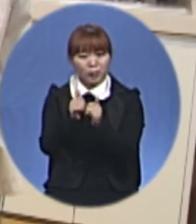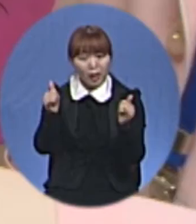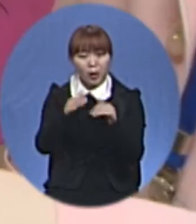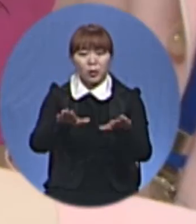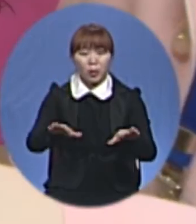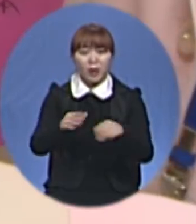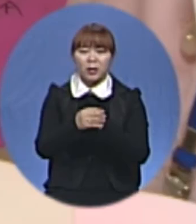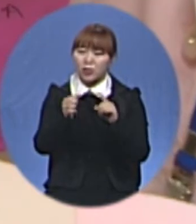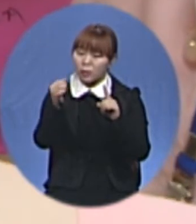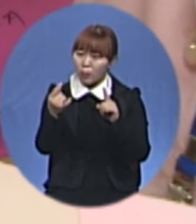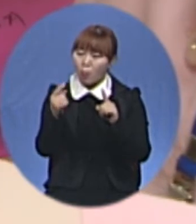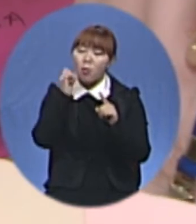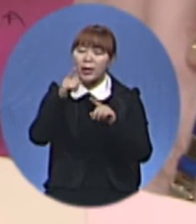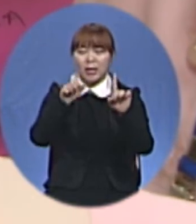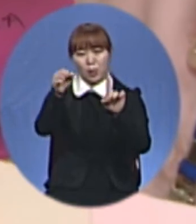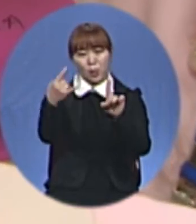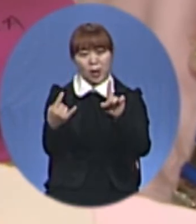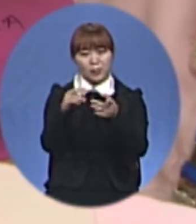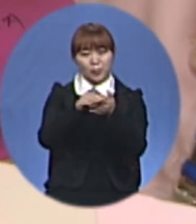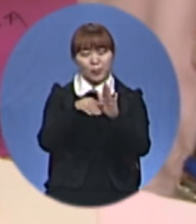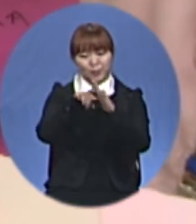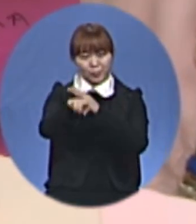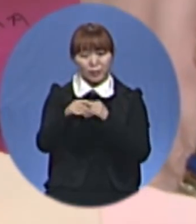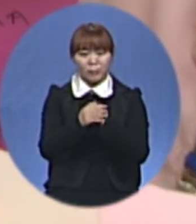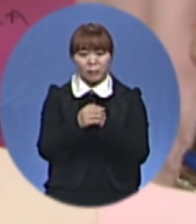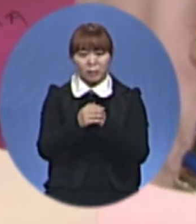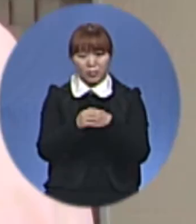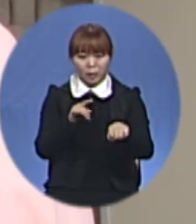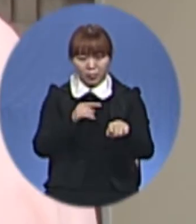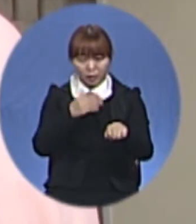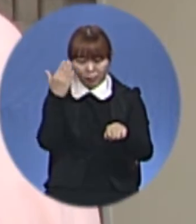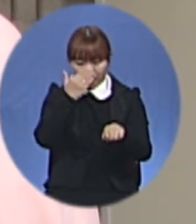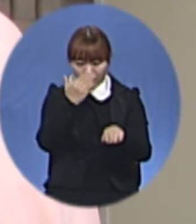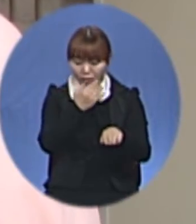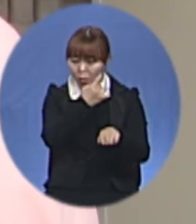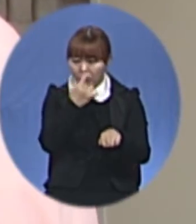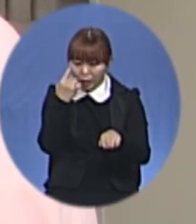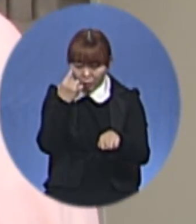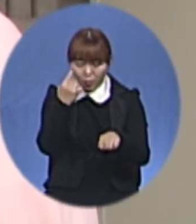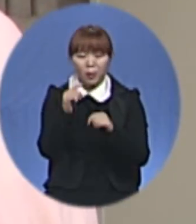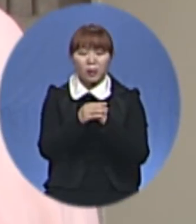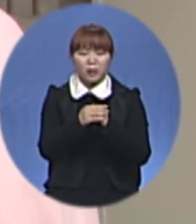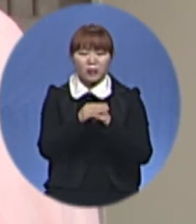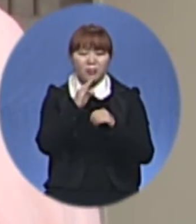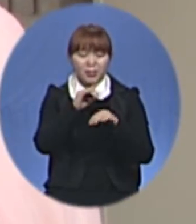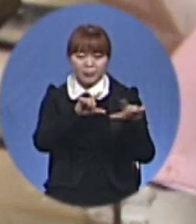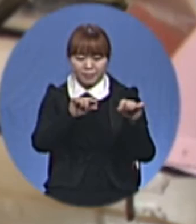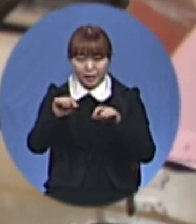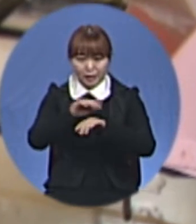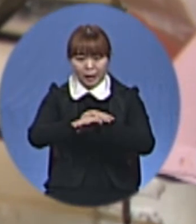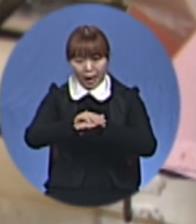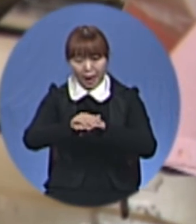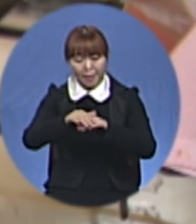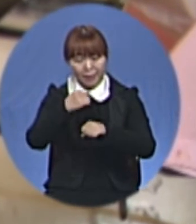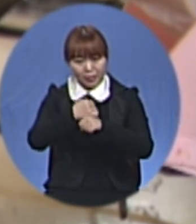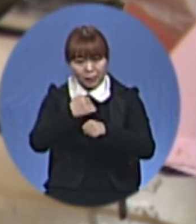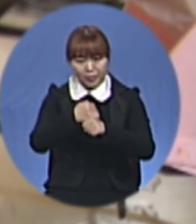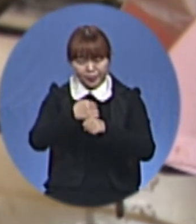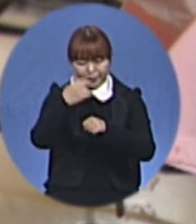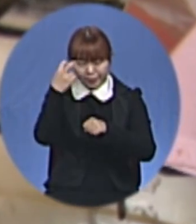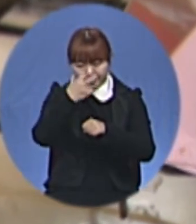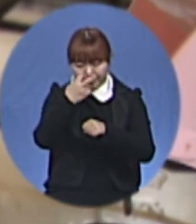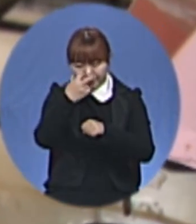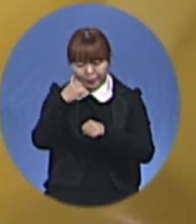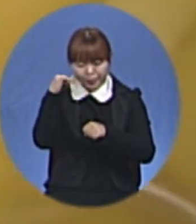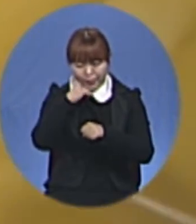월 1회가량 찾아옵니다. 식기류 소독 여부를 점검하고 균형 잡힌 식단을 짰는지 꼼꼼히